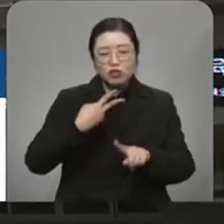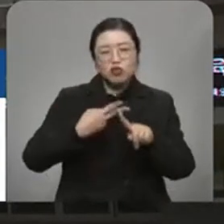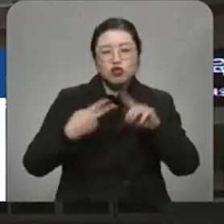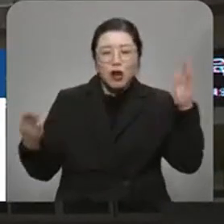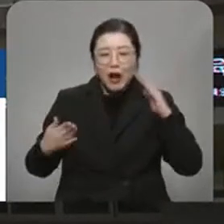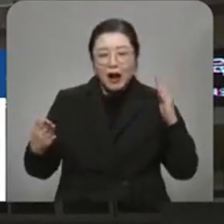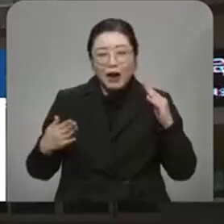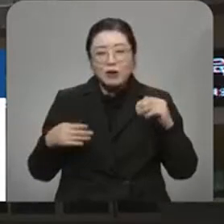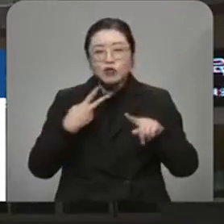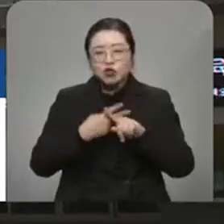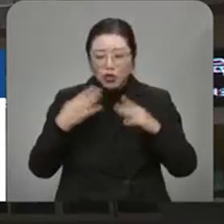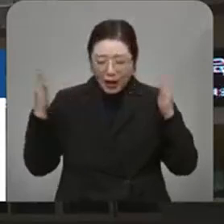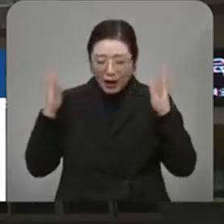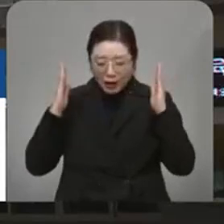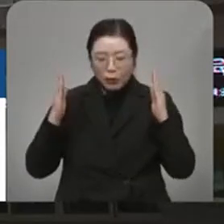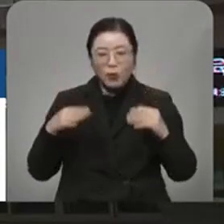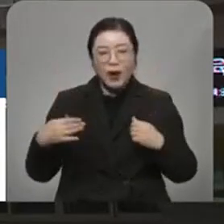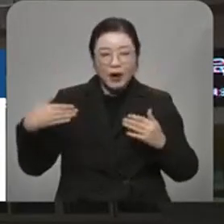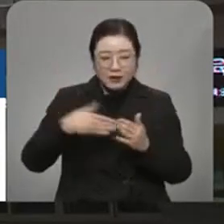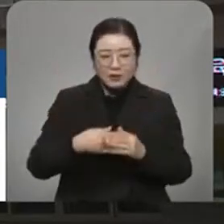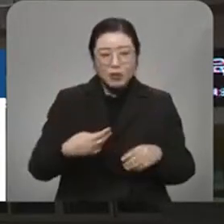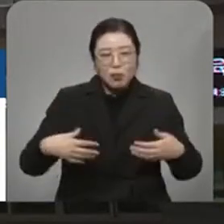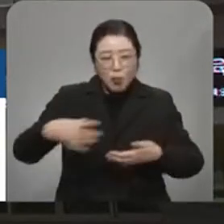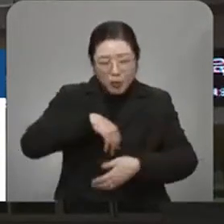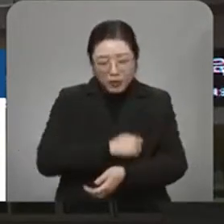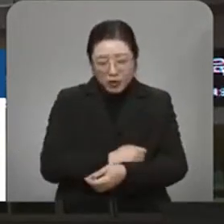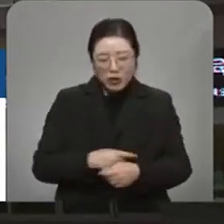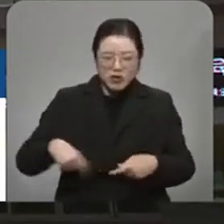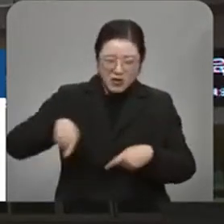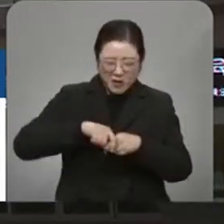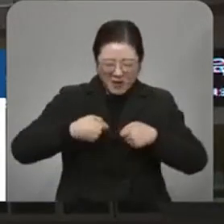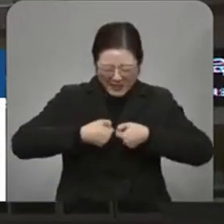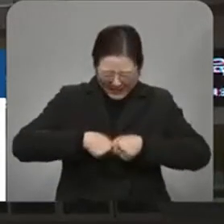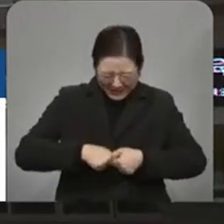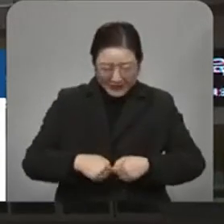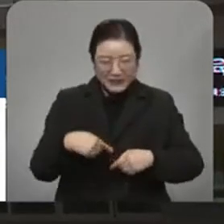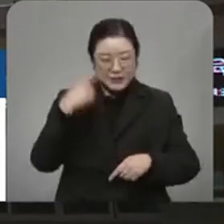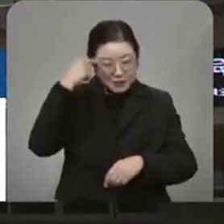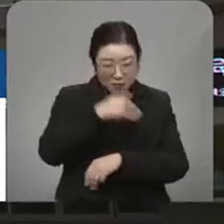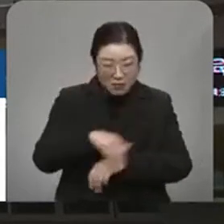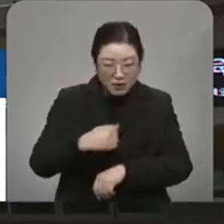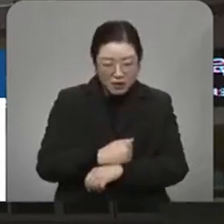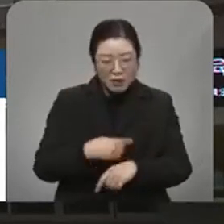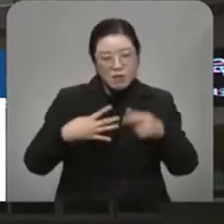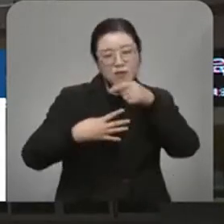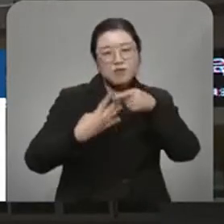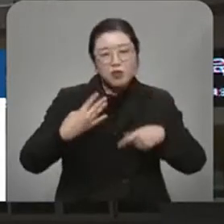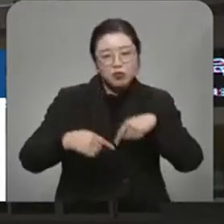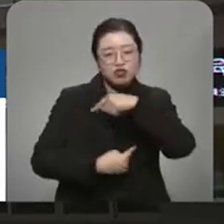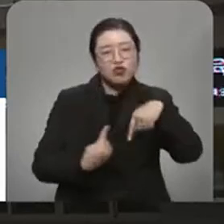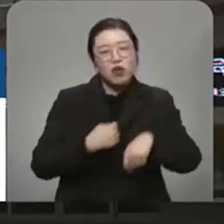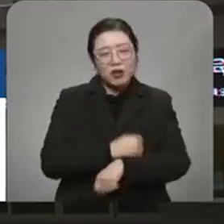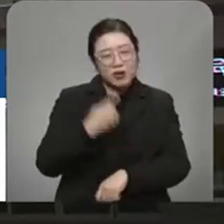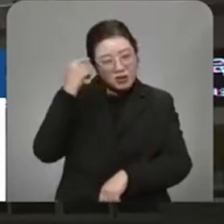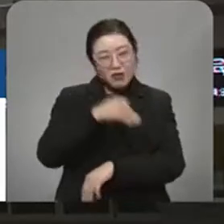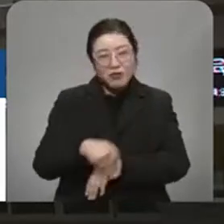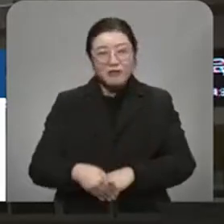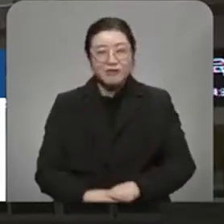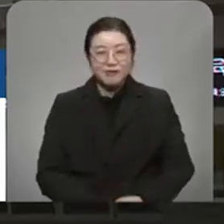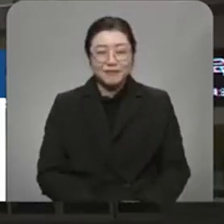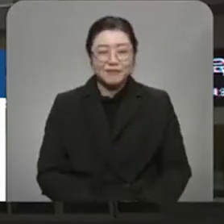이제 중학교까지 포함해서 좀 더 세밀한 계획을 세워서 이렇게 그 프로그램을 운영할